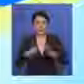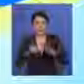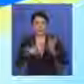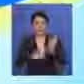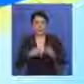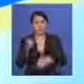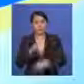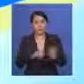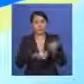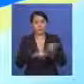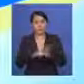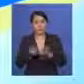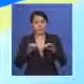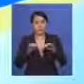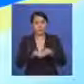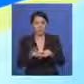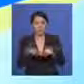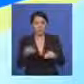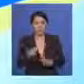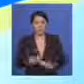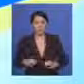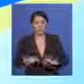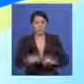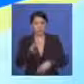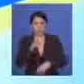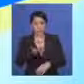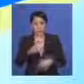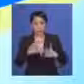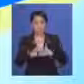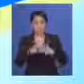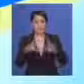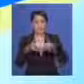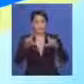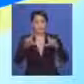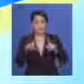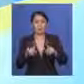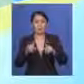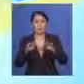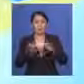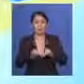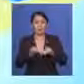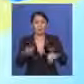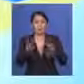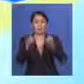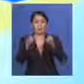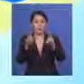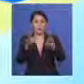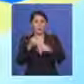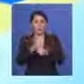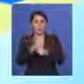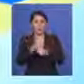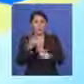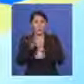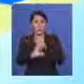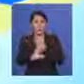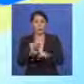17 тамыздан бастап балабақшаларда кезекші топтар жұмысын бастады. Мектепке дейінгі білім беретін мекемелердің барлығы санитарлық талаптарды